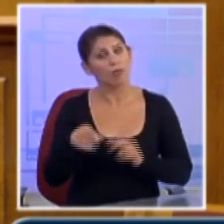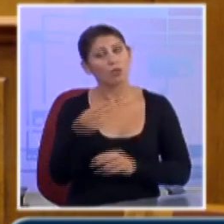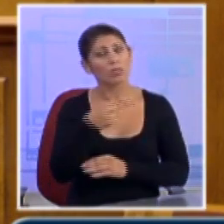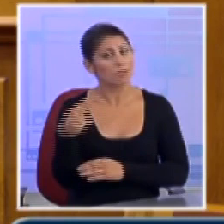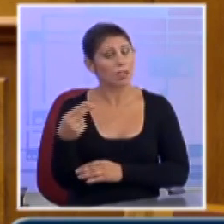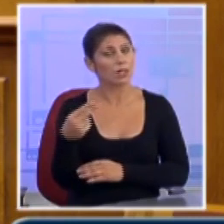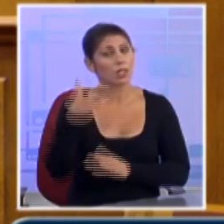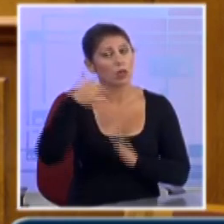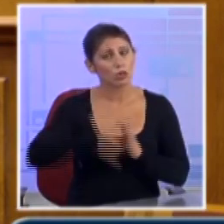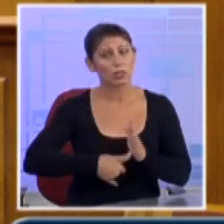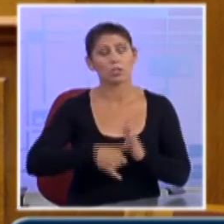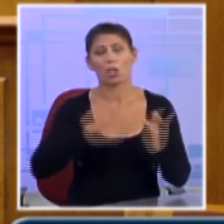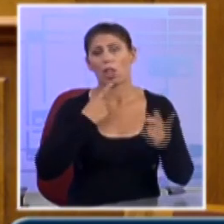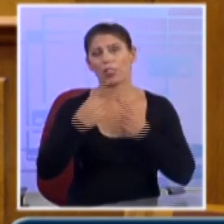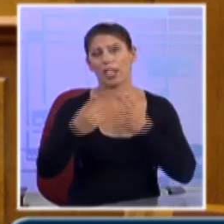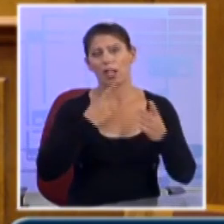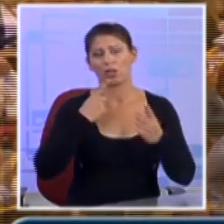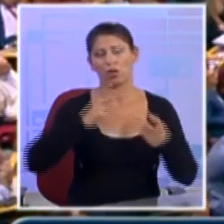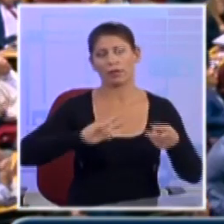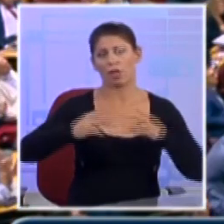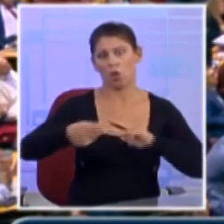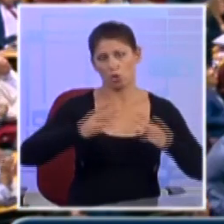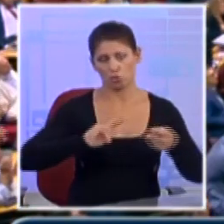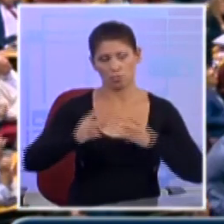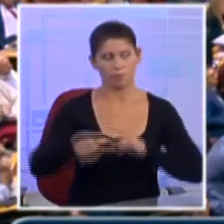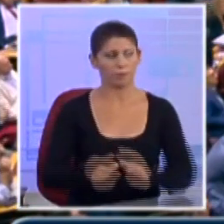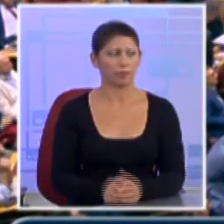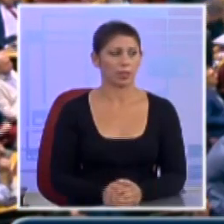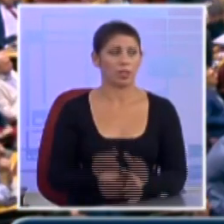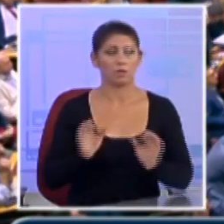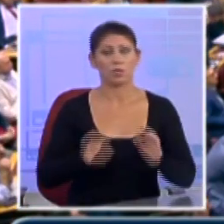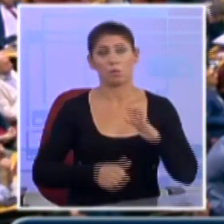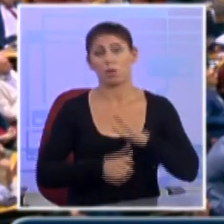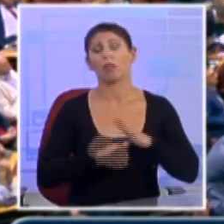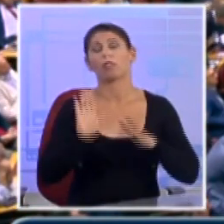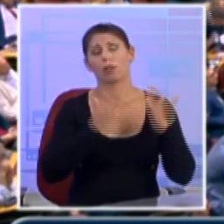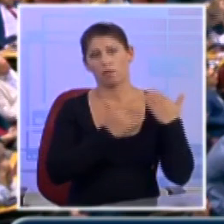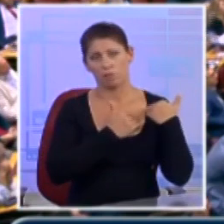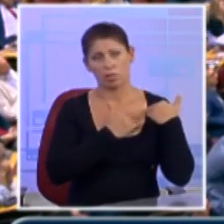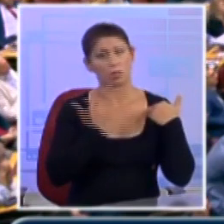σημαίνει ουσιαστικός διάλογος και αντίλογος. Βεβαίως δεν ευθύνεται το Προεδρείο, αλλά